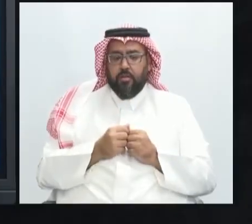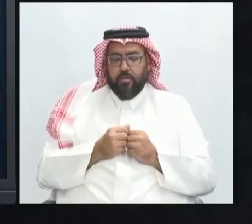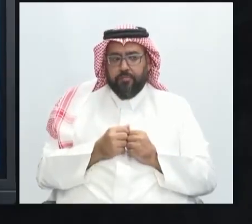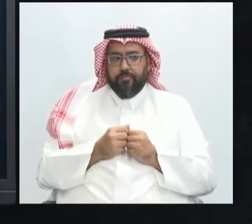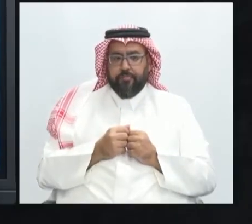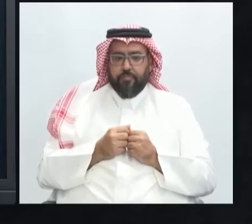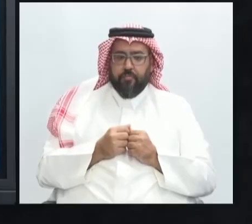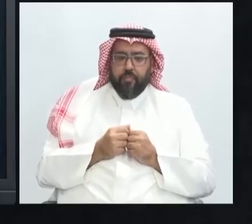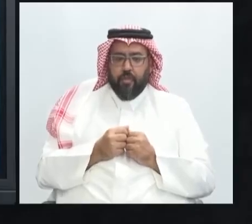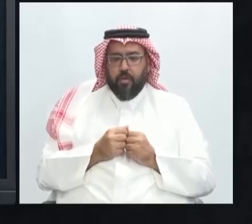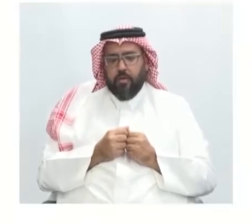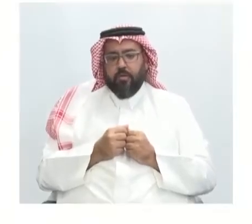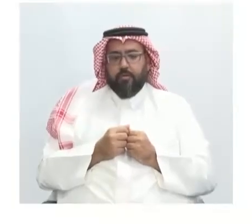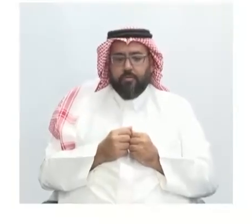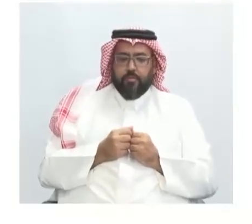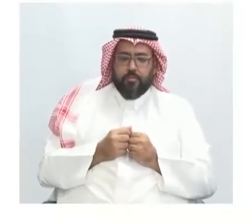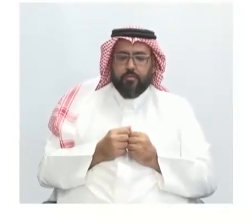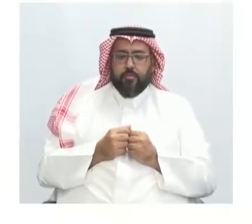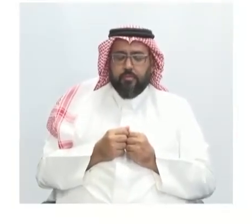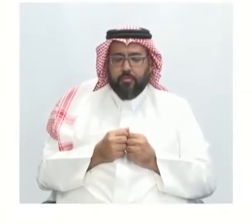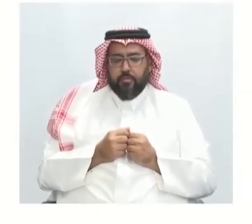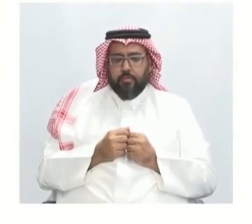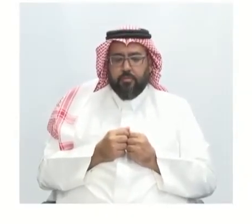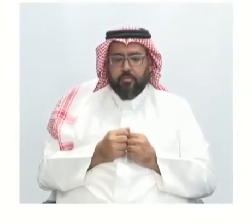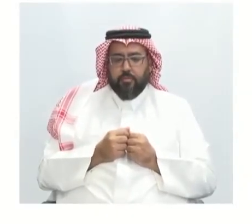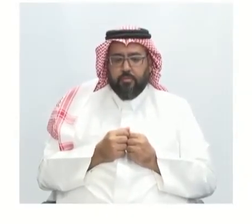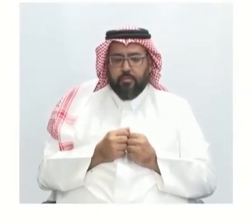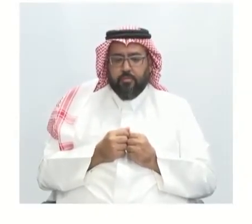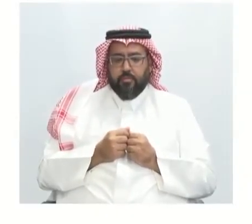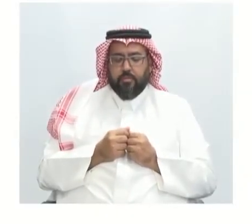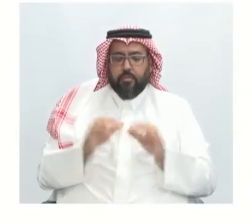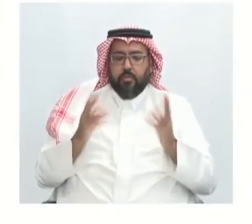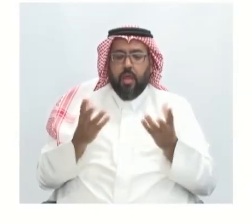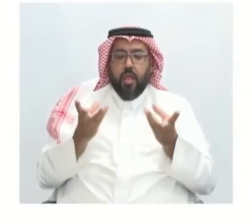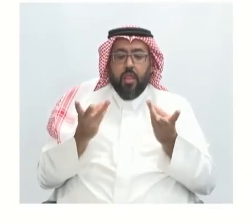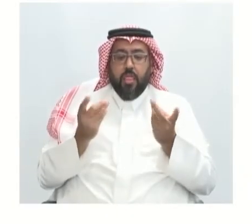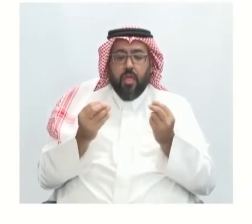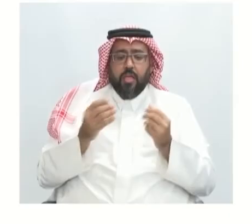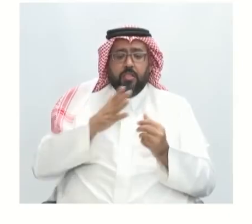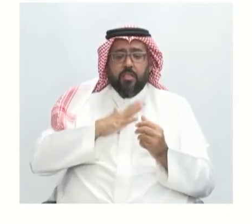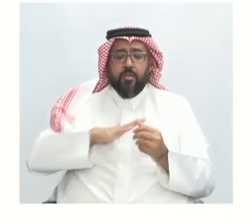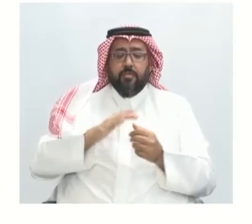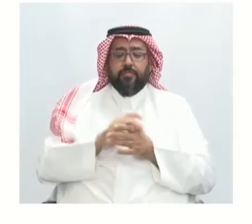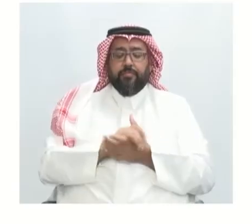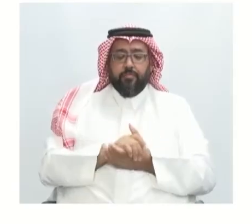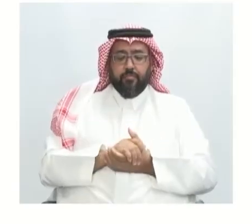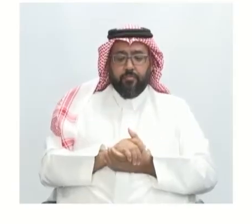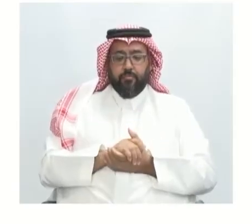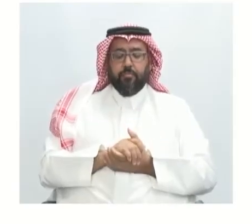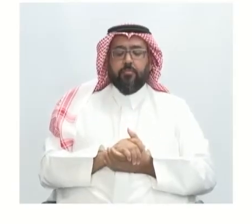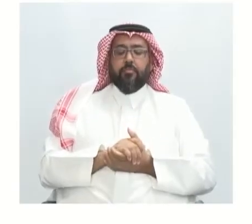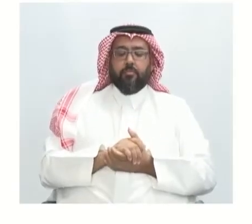اجلها كان الصبر واجبا طيب ما نتائج الصبر يا ابنائي